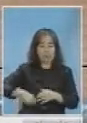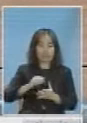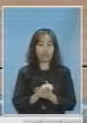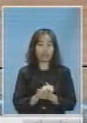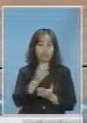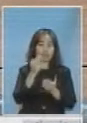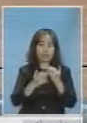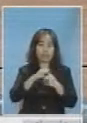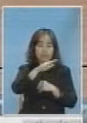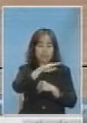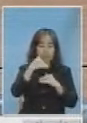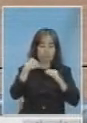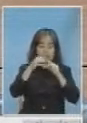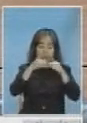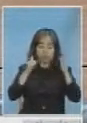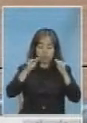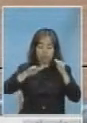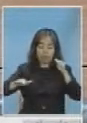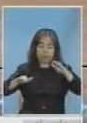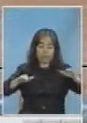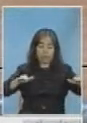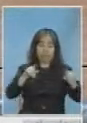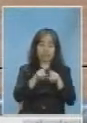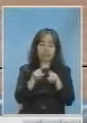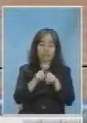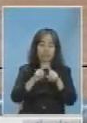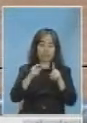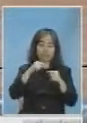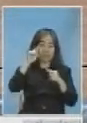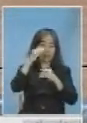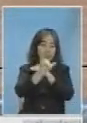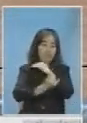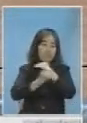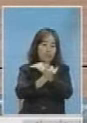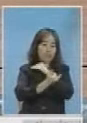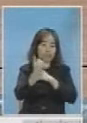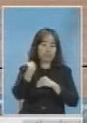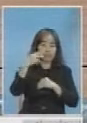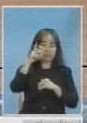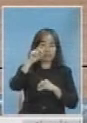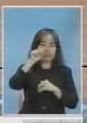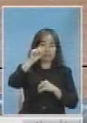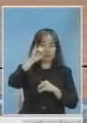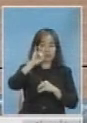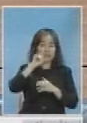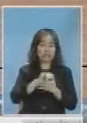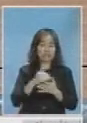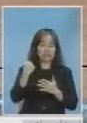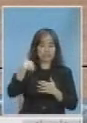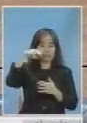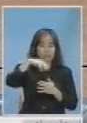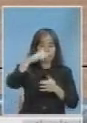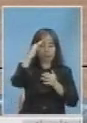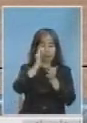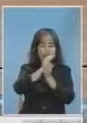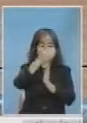ต่างประเทศมีการเชื่อมโยงกันในต่างประเทศ DSI สำนักงานตำรวจแห่งชาติ